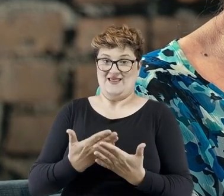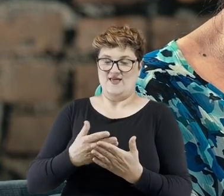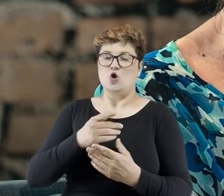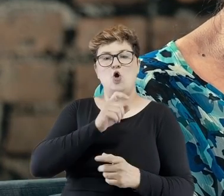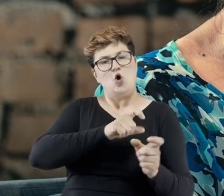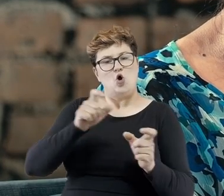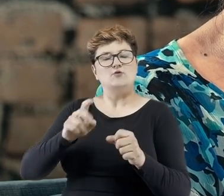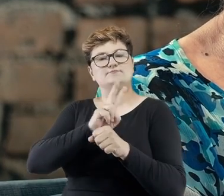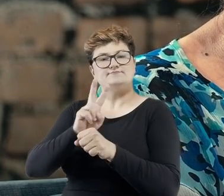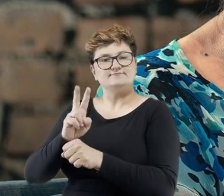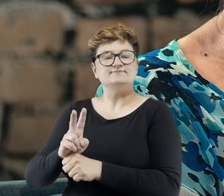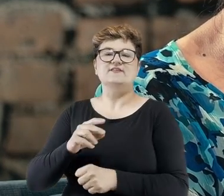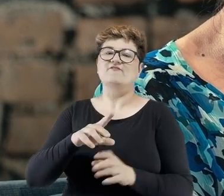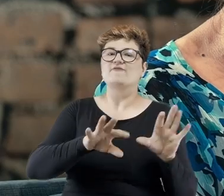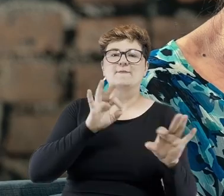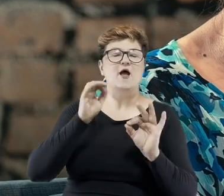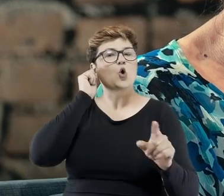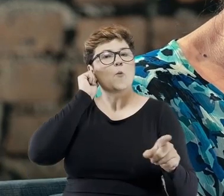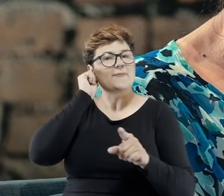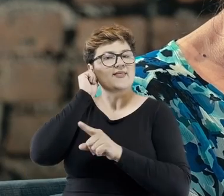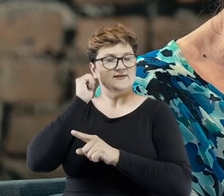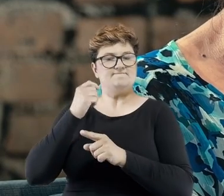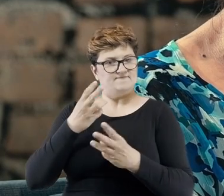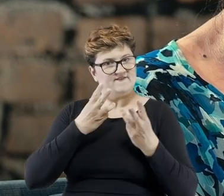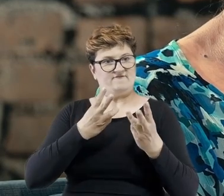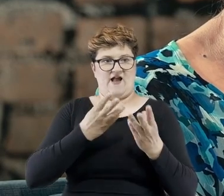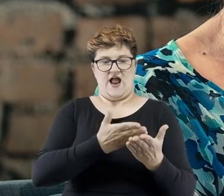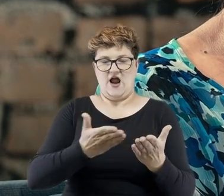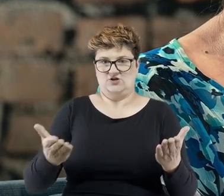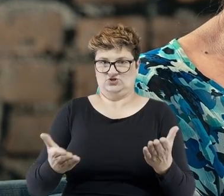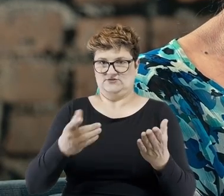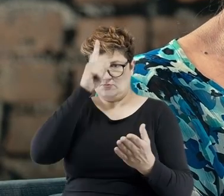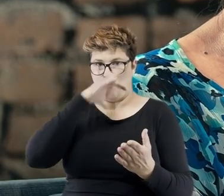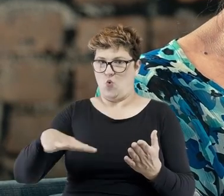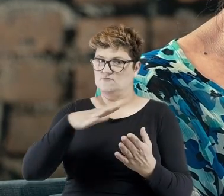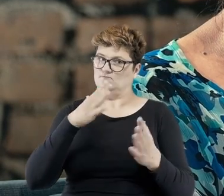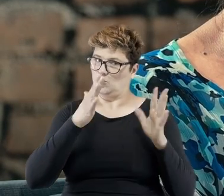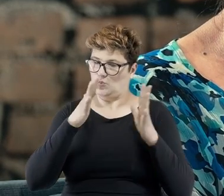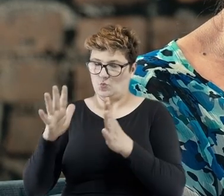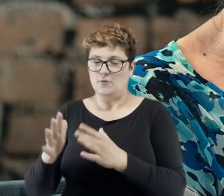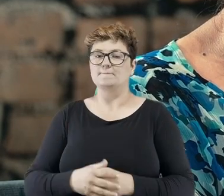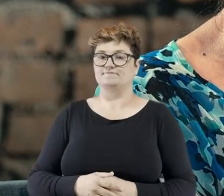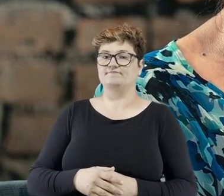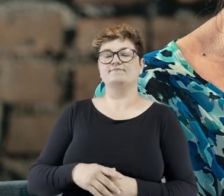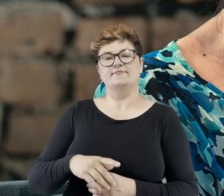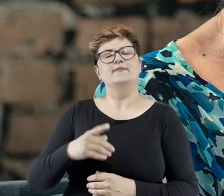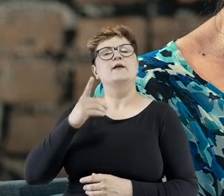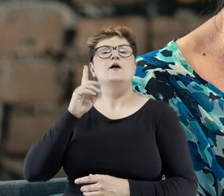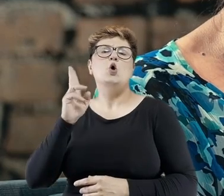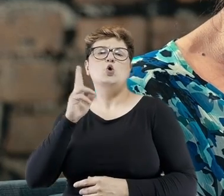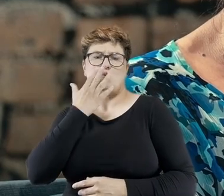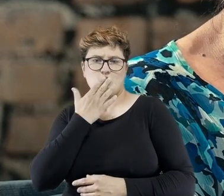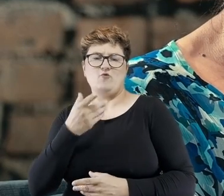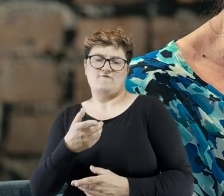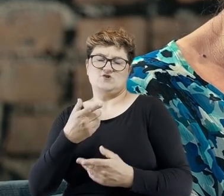tych świetlic wybierano kobiety, które coś znaczyły w społeczności. I jak wspomina jeden z działaczy polonijnych, panie,